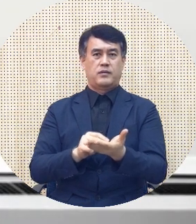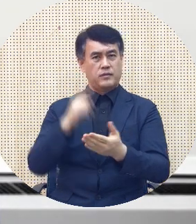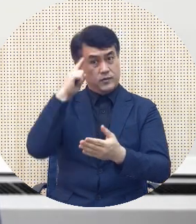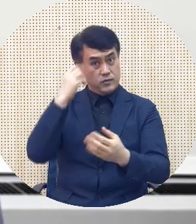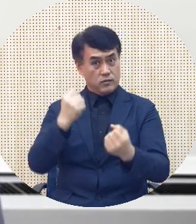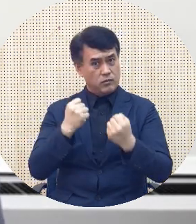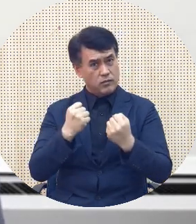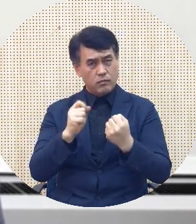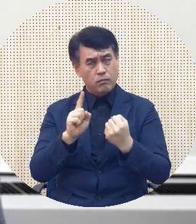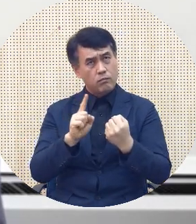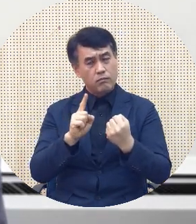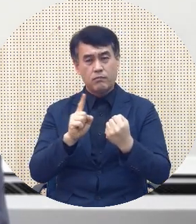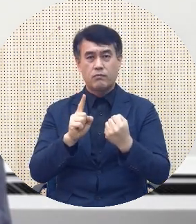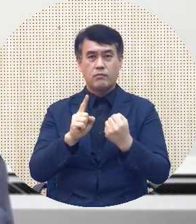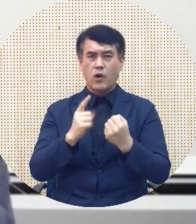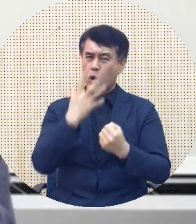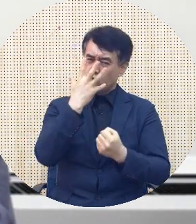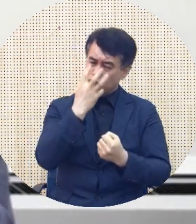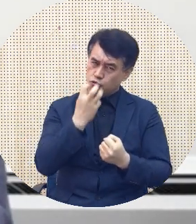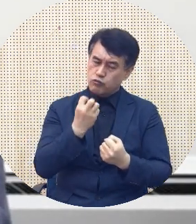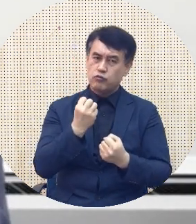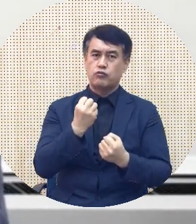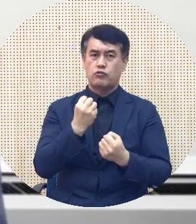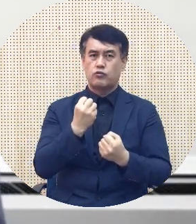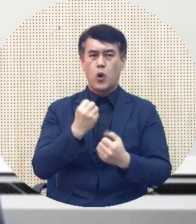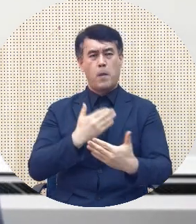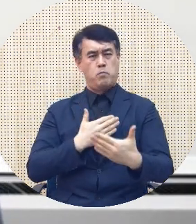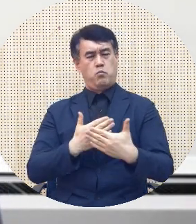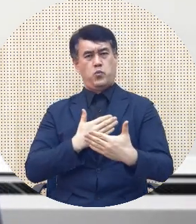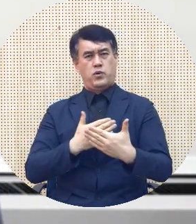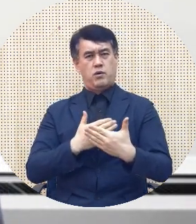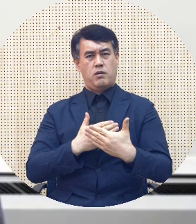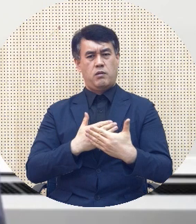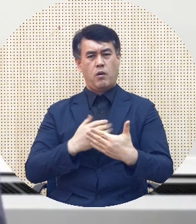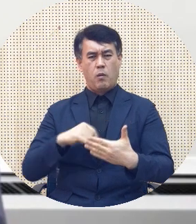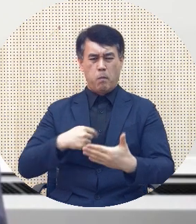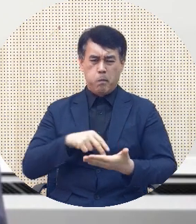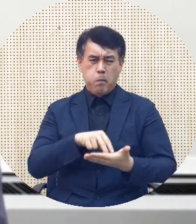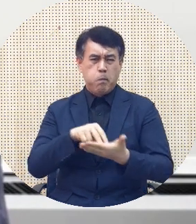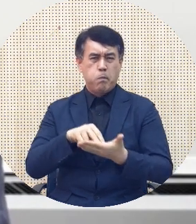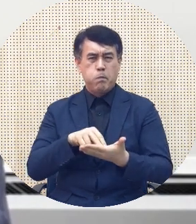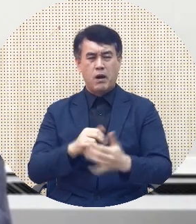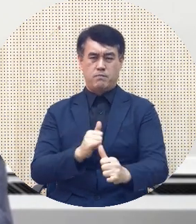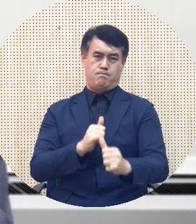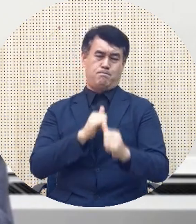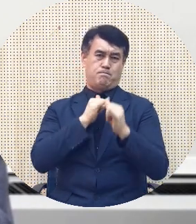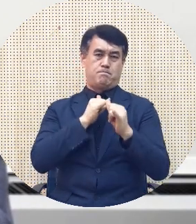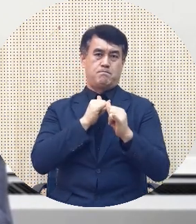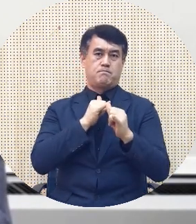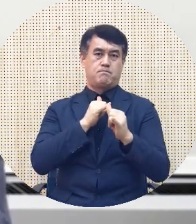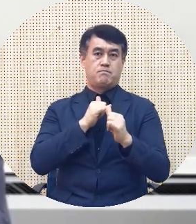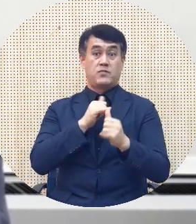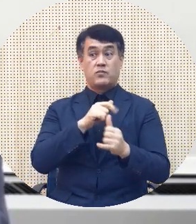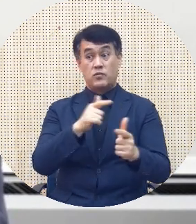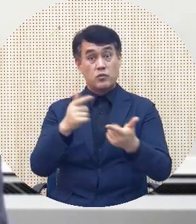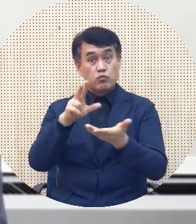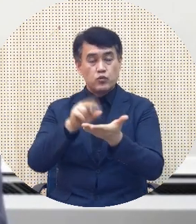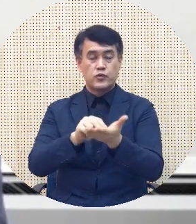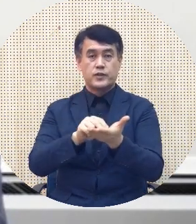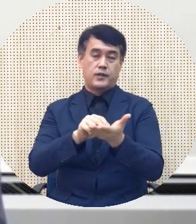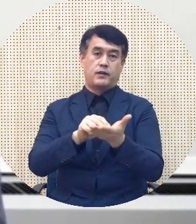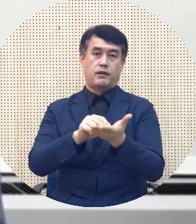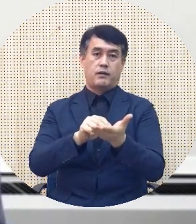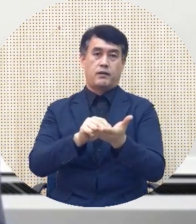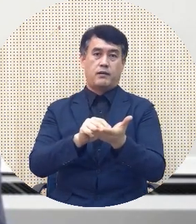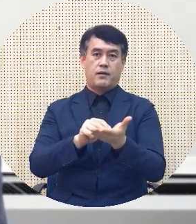정신건강, 우울증, 불안, 고독, 자살 이런 문제들이